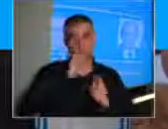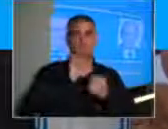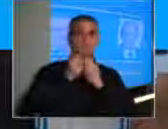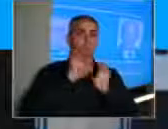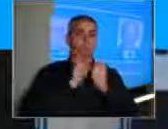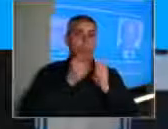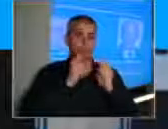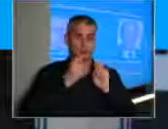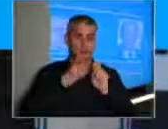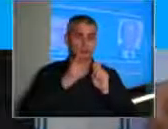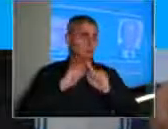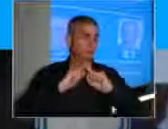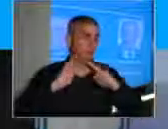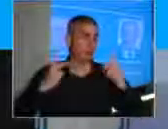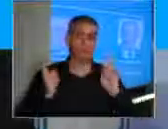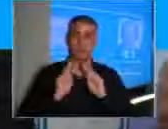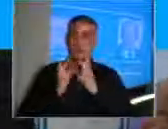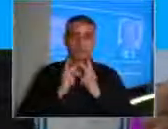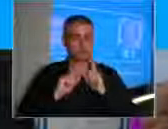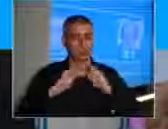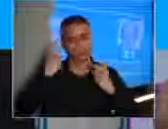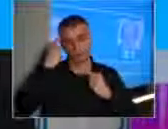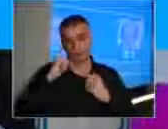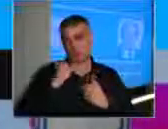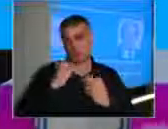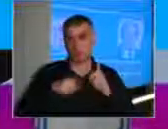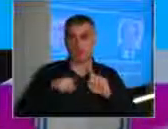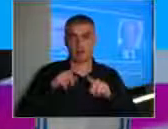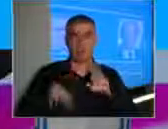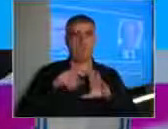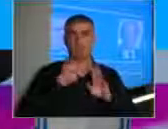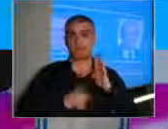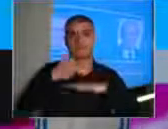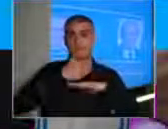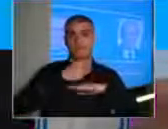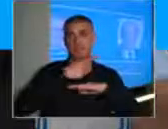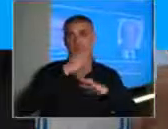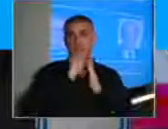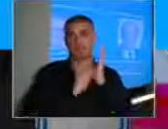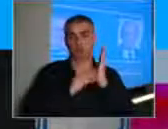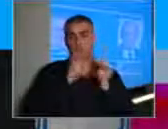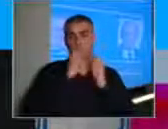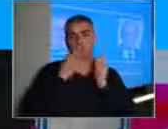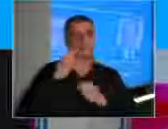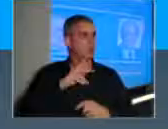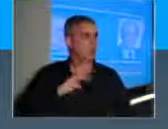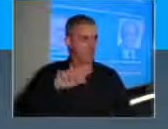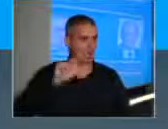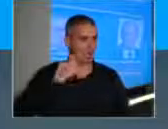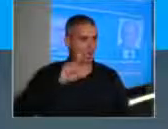שמתראיינים, מכל מיני קבוצות, מכל מיני עדות. זה נכון שלפעמים הבכירים שלמעלה ברשימה מתראיינים יותר. אמסלם לא